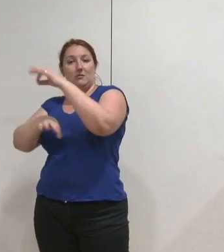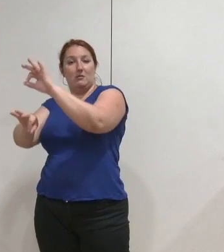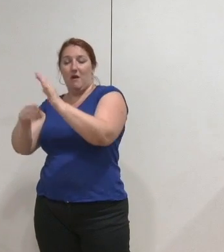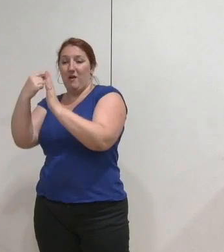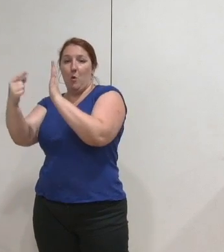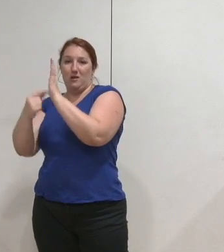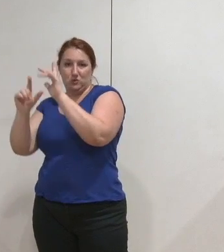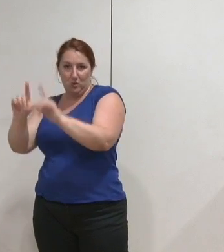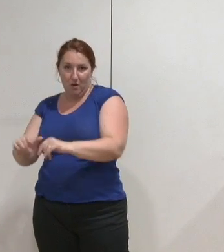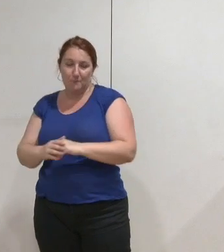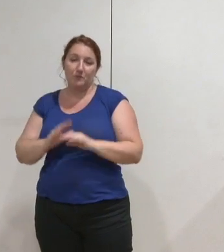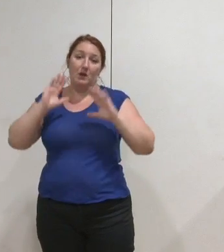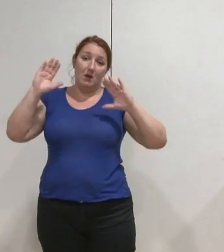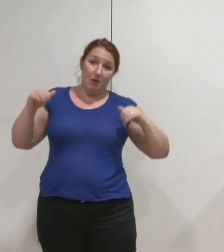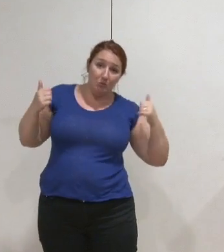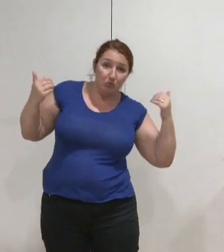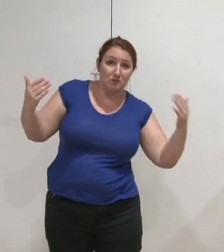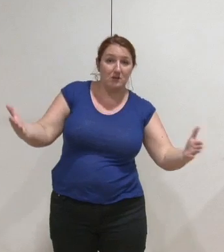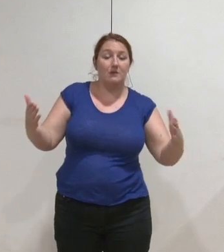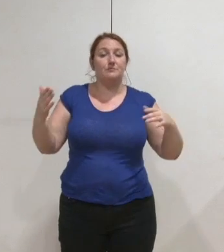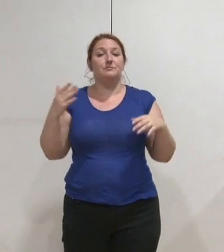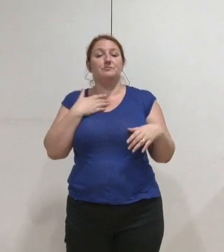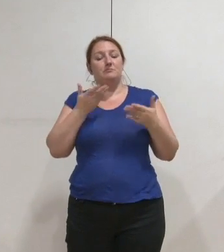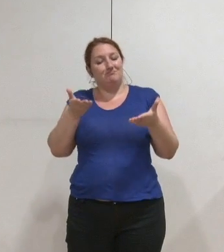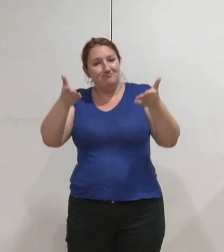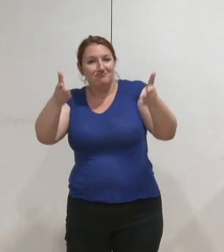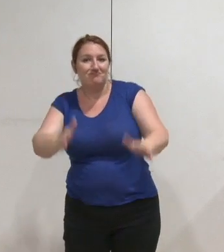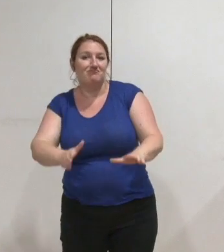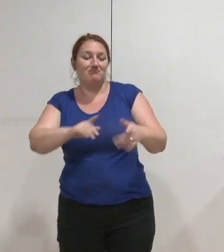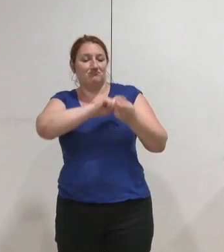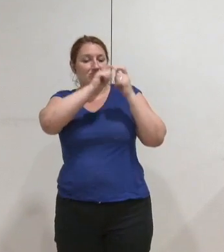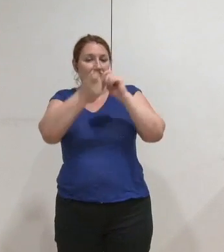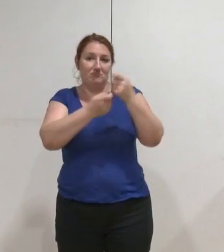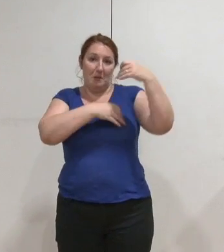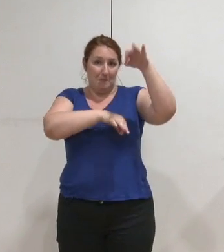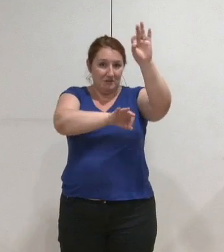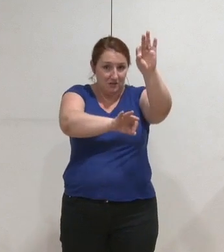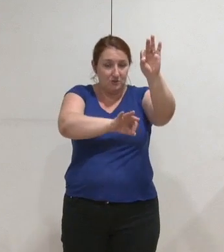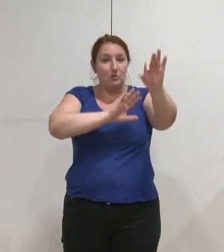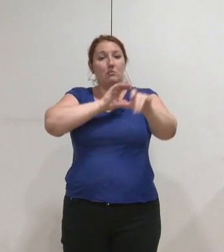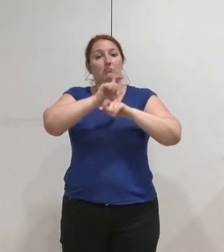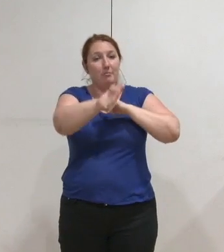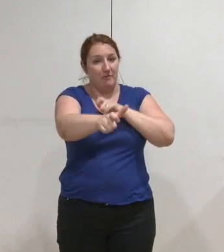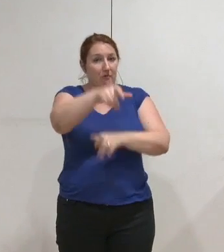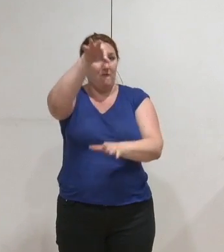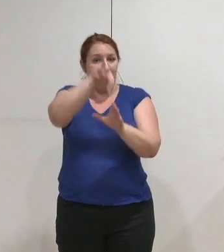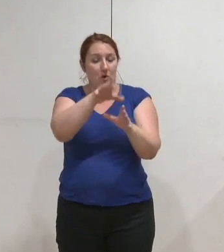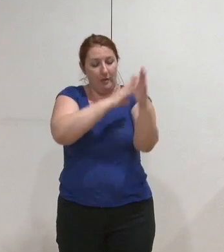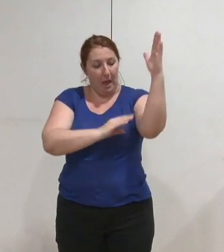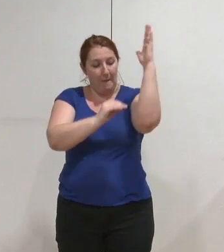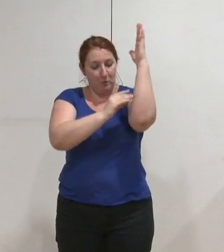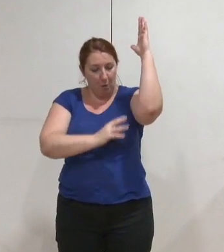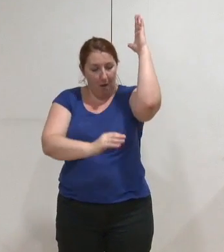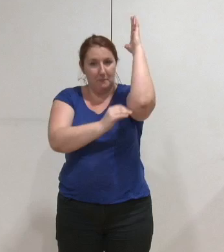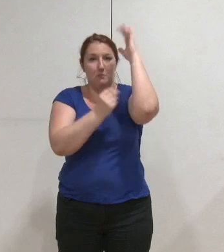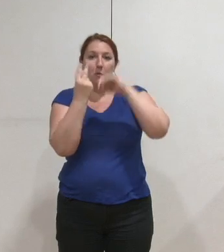correspondants c'est pour cela qu'après la présentation de cette décision modificative il sera proposé au vote deux amendements l'un sur le